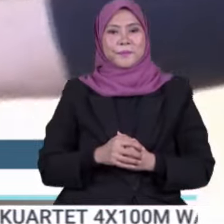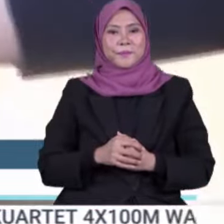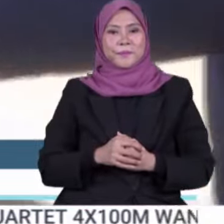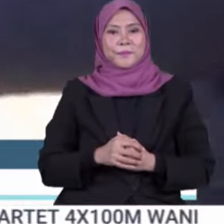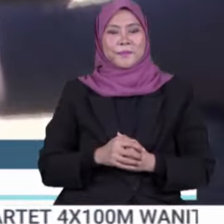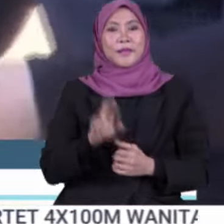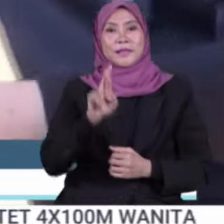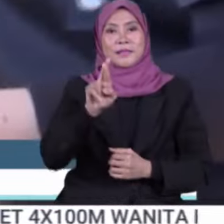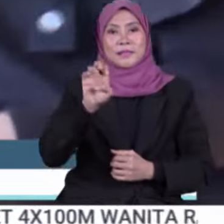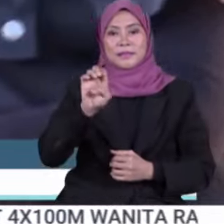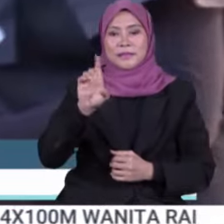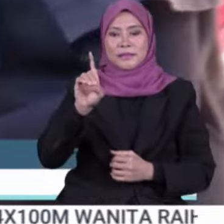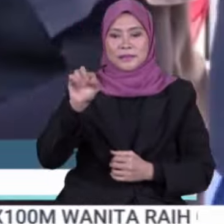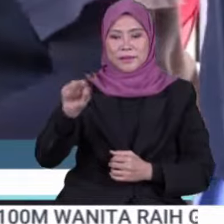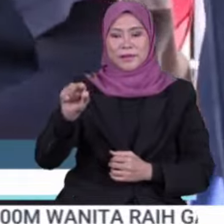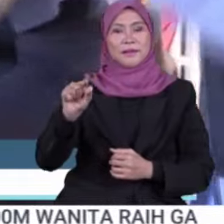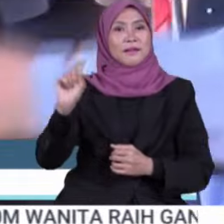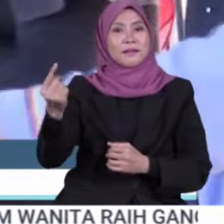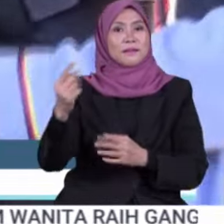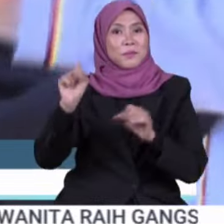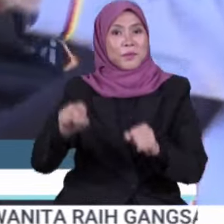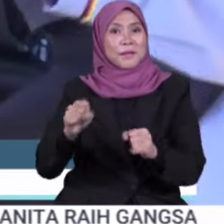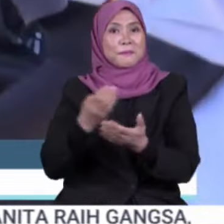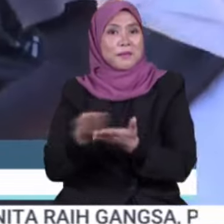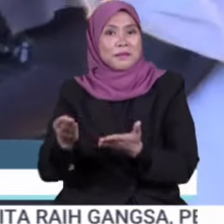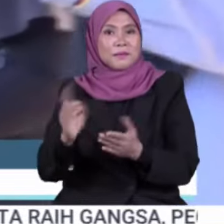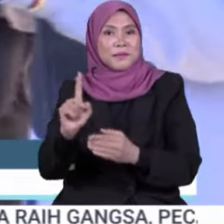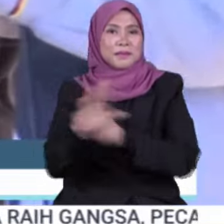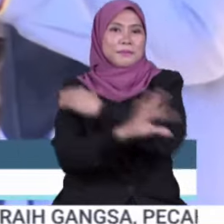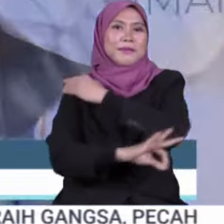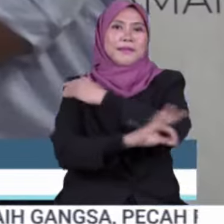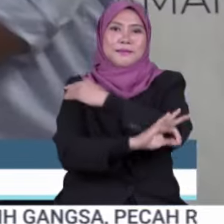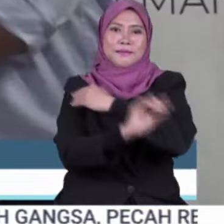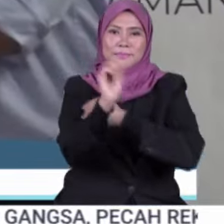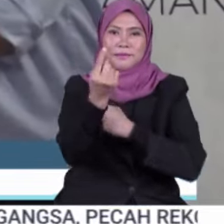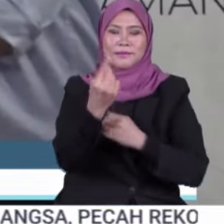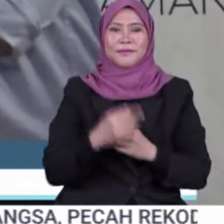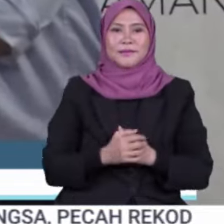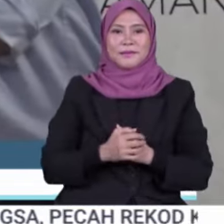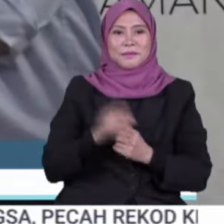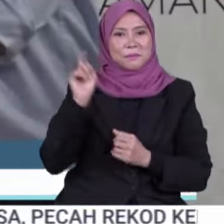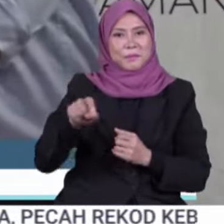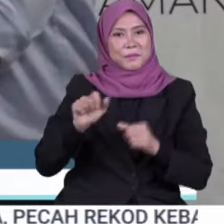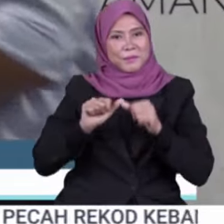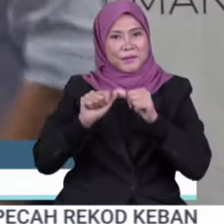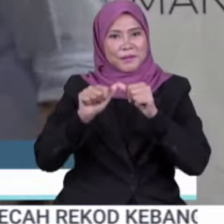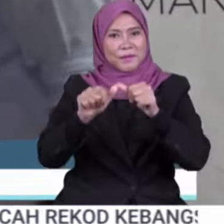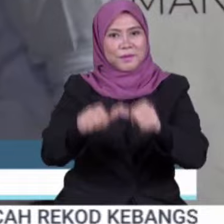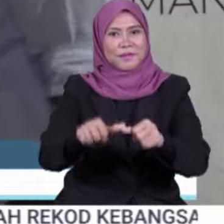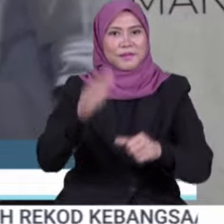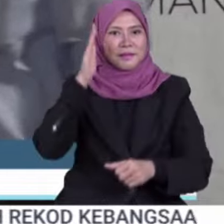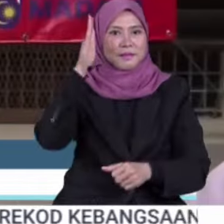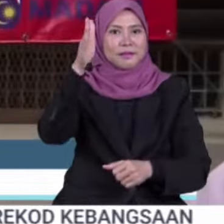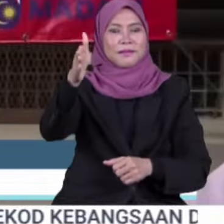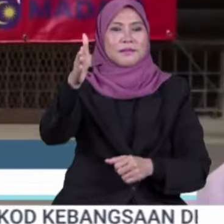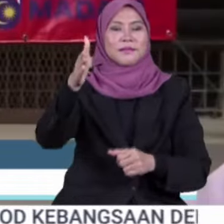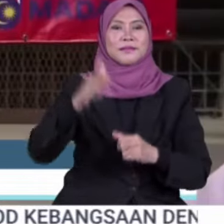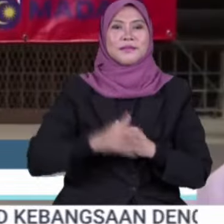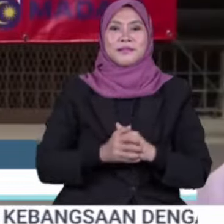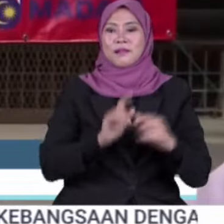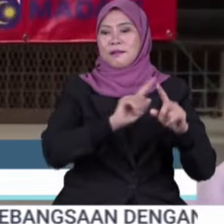yang rendang maman tu hanya boleh diperolehi dekat Negeri Sembilan. Sememangnya harus diteruskan di masa akan datang, mungkin